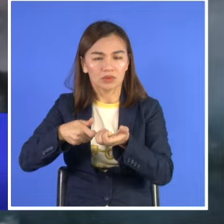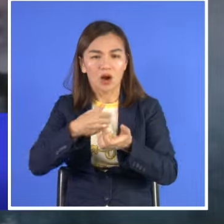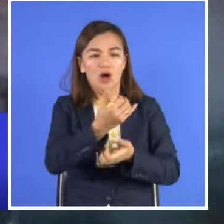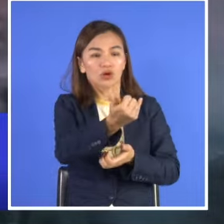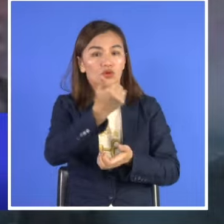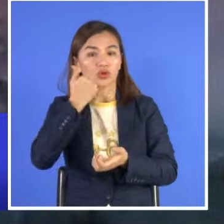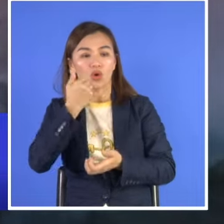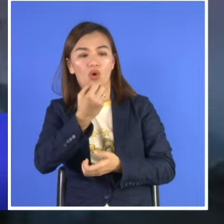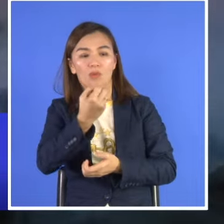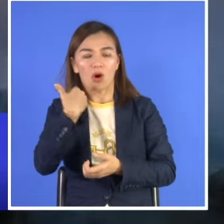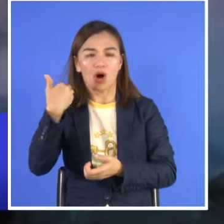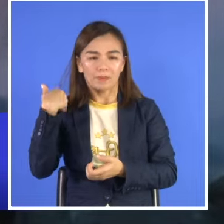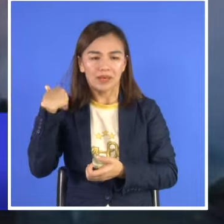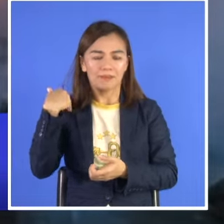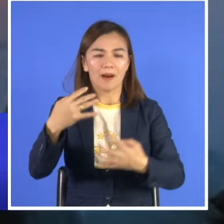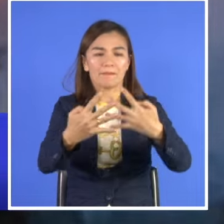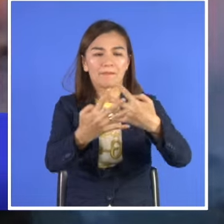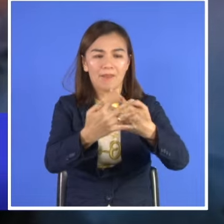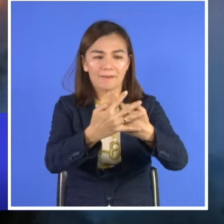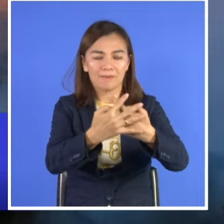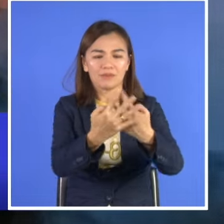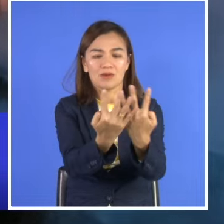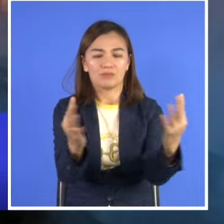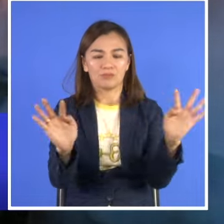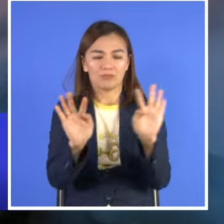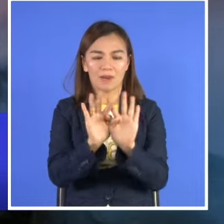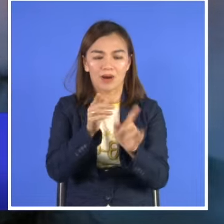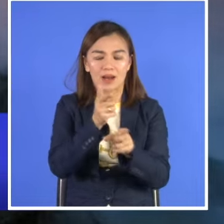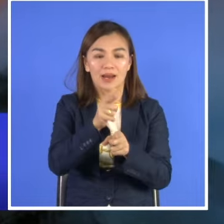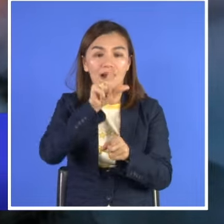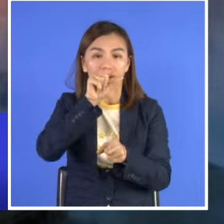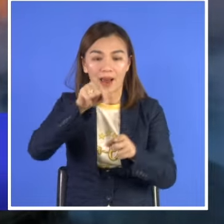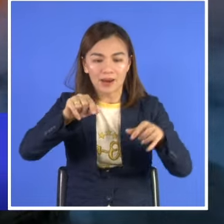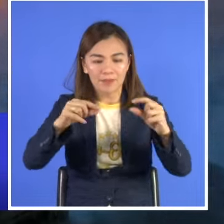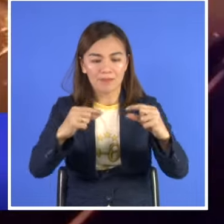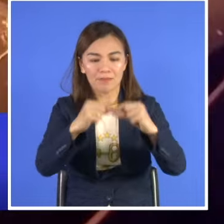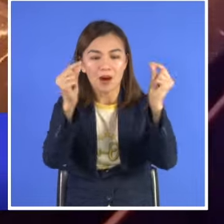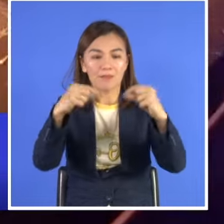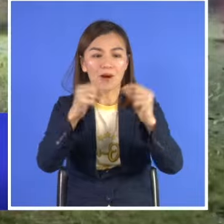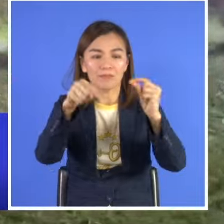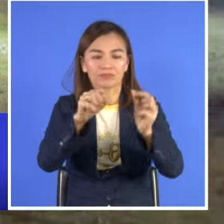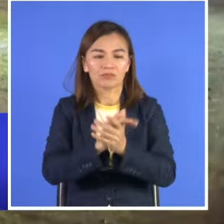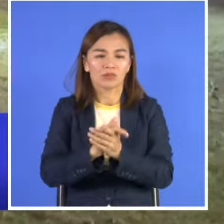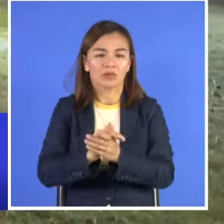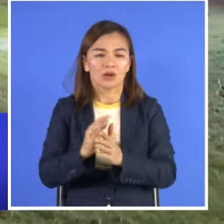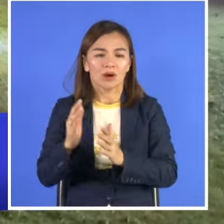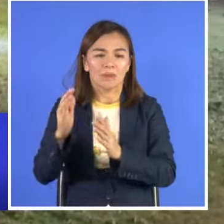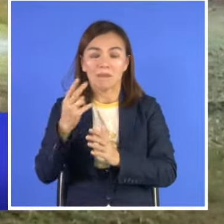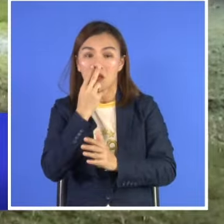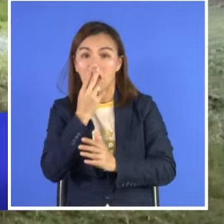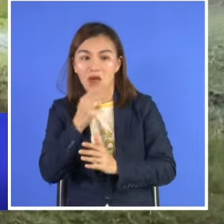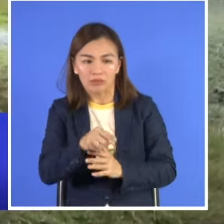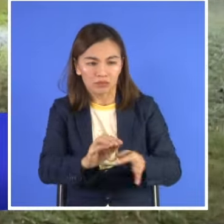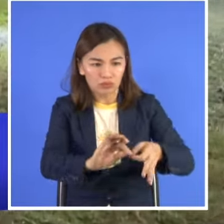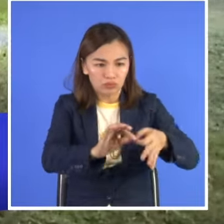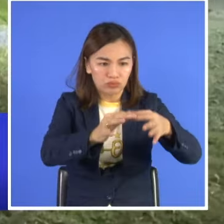โรงงานผลิตอาหารสัตว์อยู่ในบางปูนี่นะครับในที่เกิดเหตุพอตำรวจไปหน่วยดับเพลิงไปก็ฟก็ลุกโชนแบบนี้